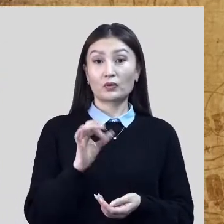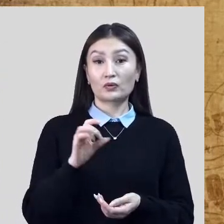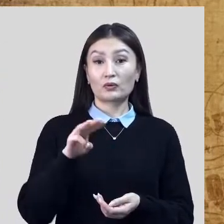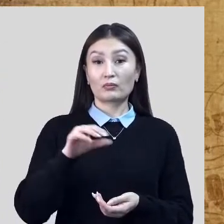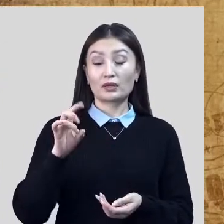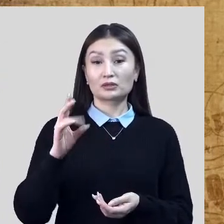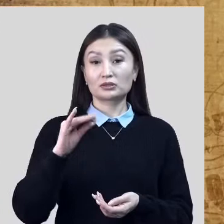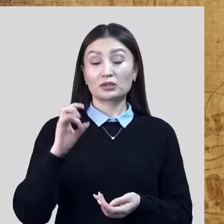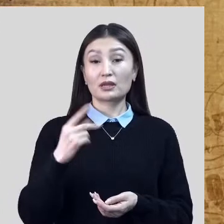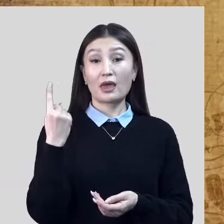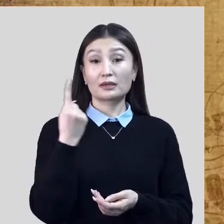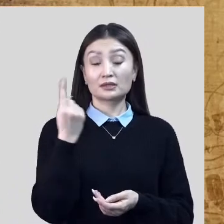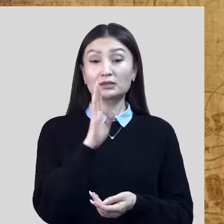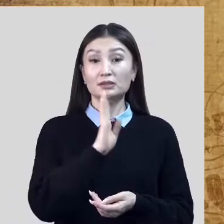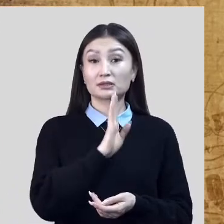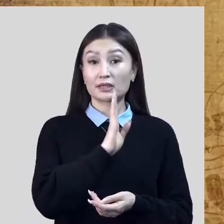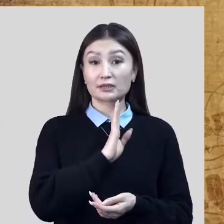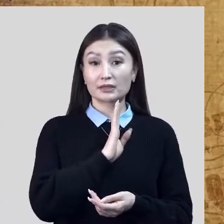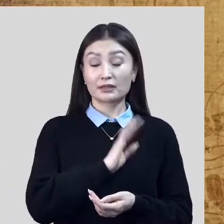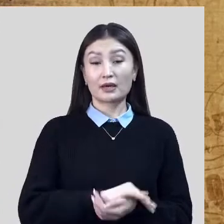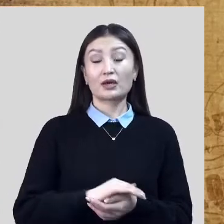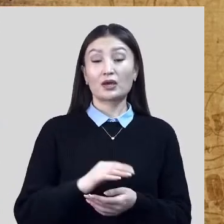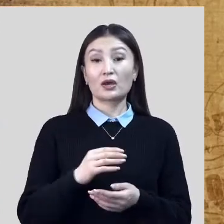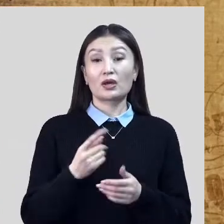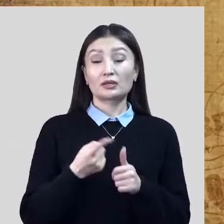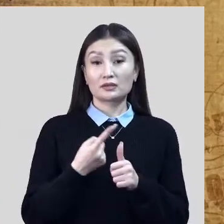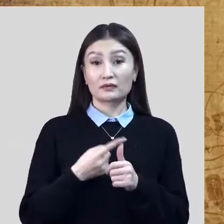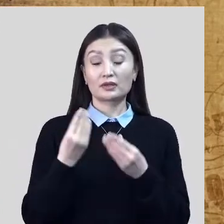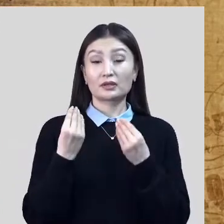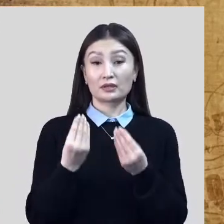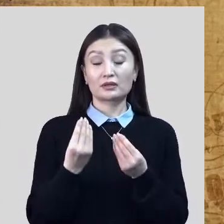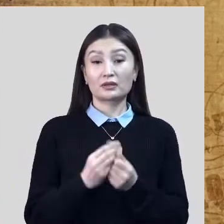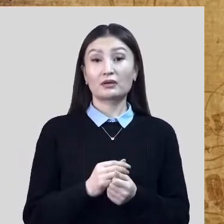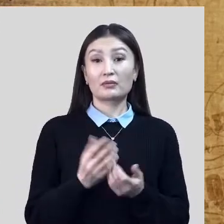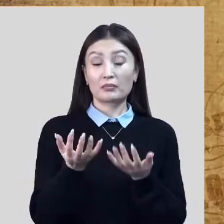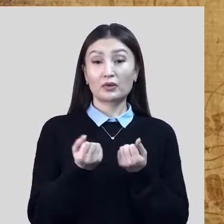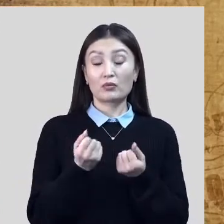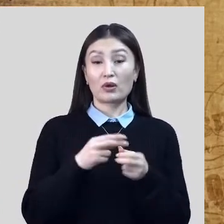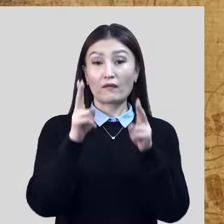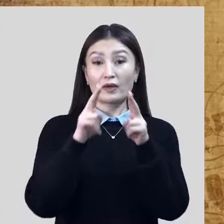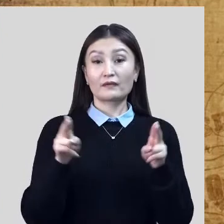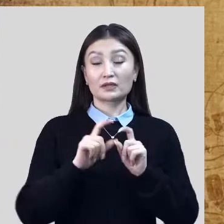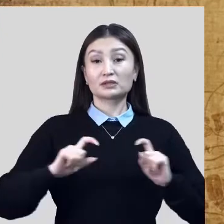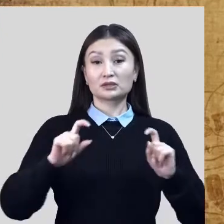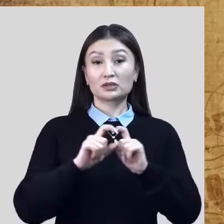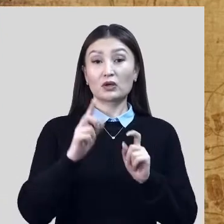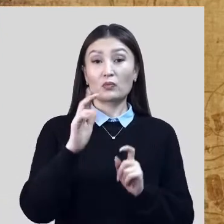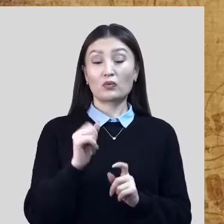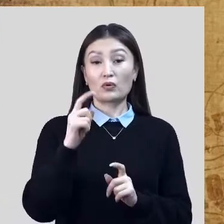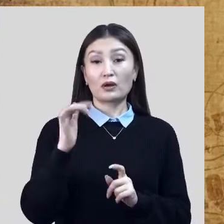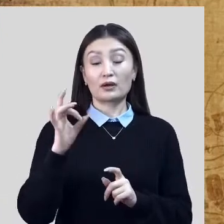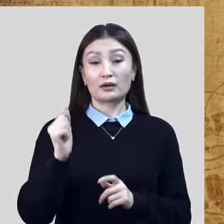Курманджан датка стала единственной женщиной, удостоившейся торжественного приема во дворце бухарского